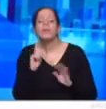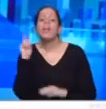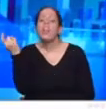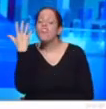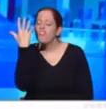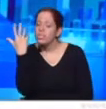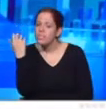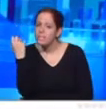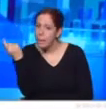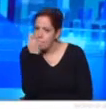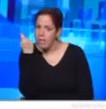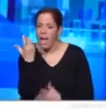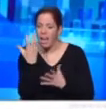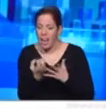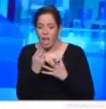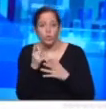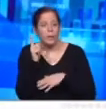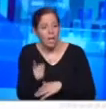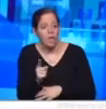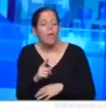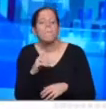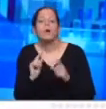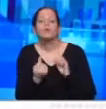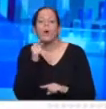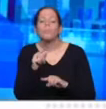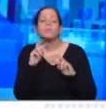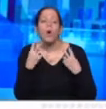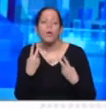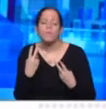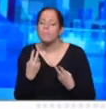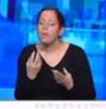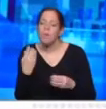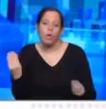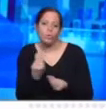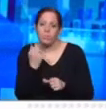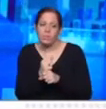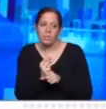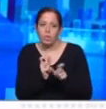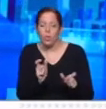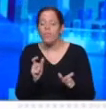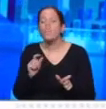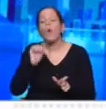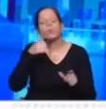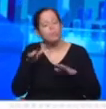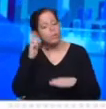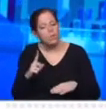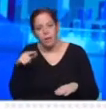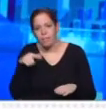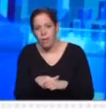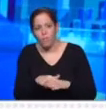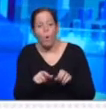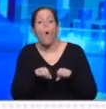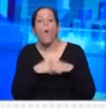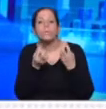התחייב. מה שקורה פה זה עוד הפעם מעשה נועל, ולדעתי ראש הממשלה חייב להתערב בעניין הזה ולהפעיל את כל כובד משקלו. כן. הורסים